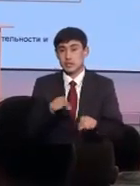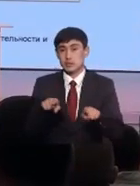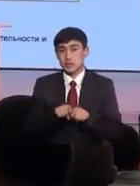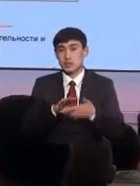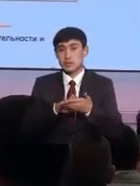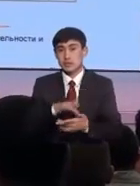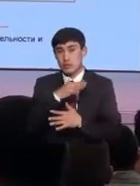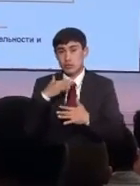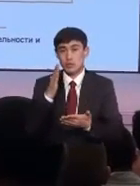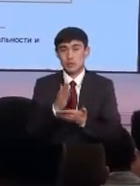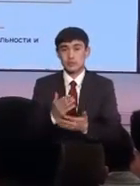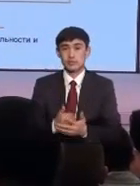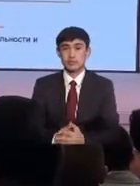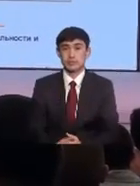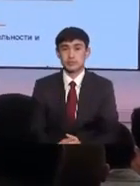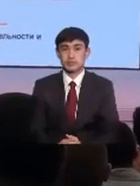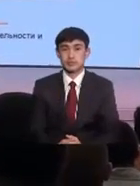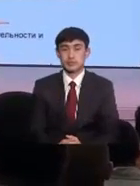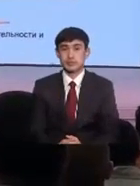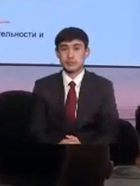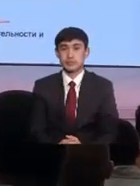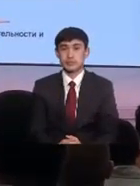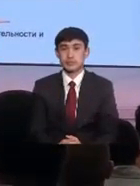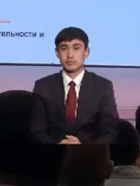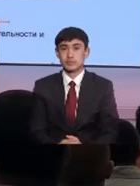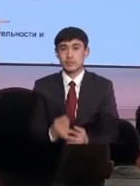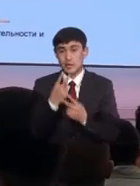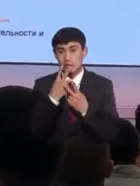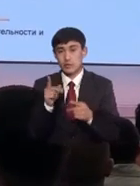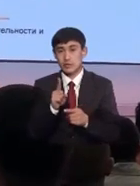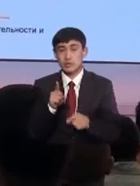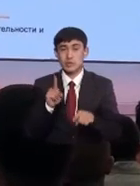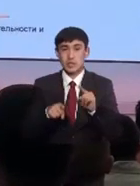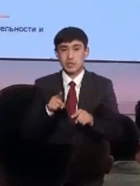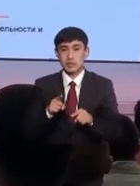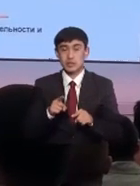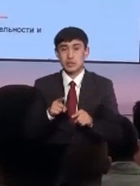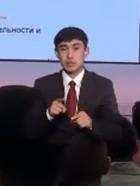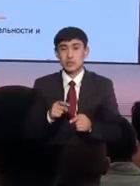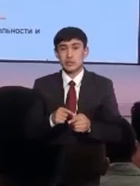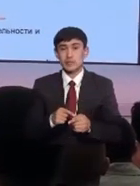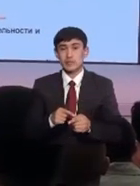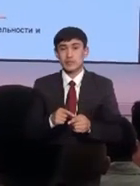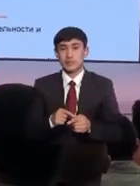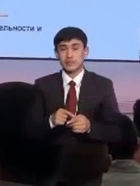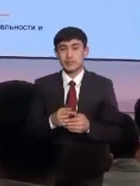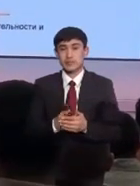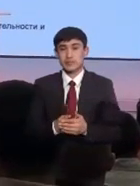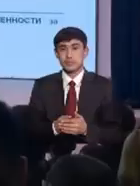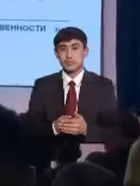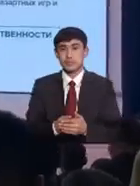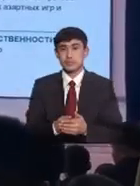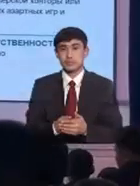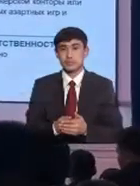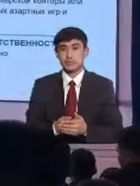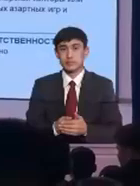сейчас вот у нас закрыты. Может быть, вы тоже, наверное, в принципе, видите, что некоторые вдоль дороги по игорной зоне есть закрытые заведения.